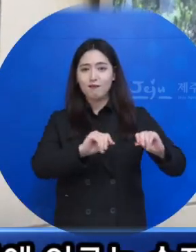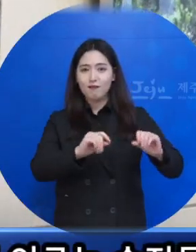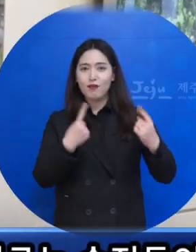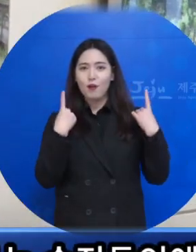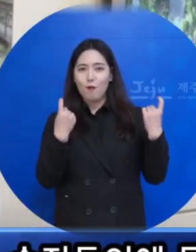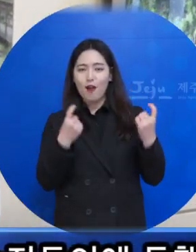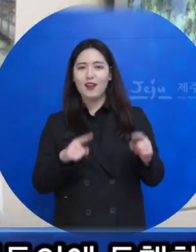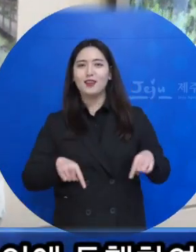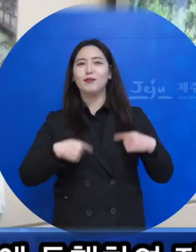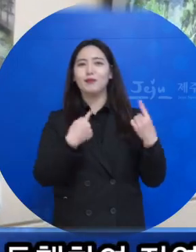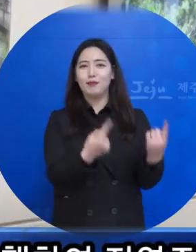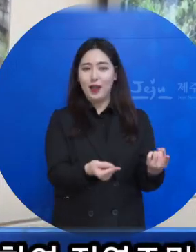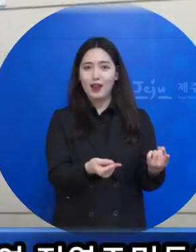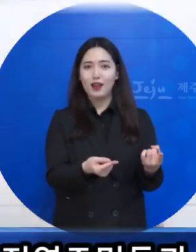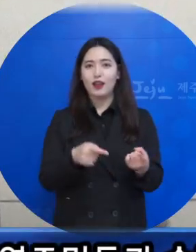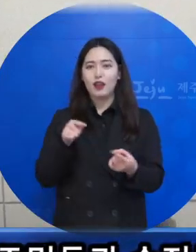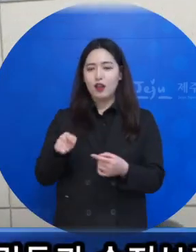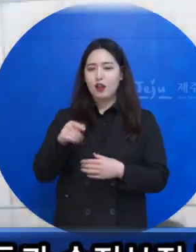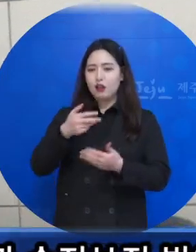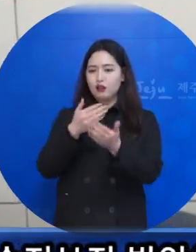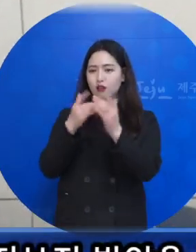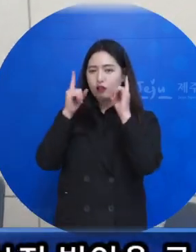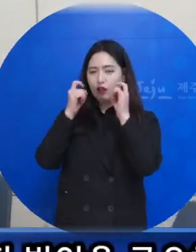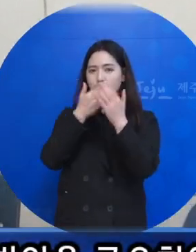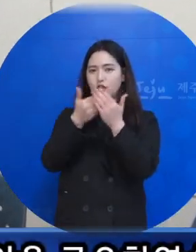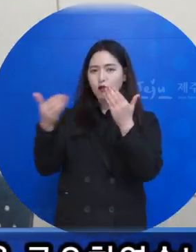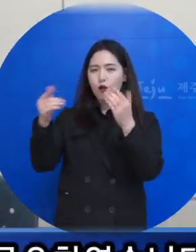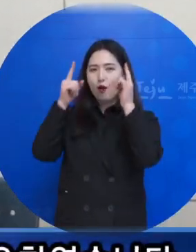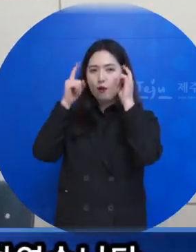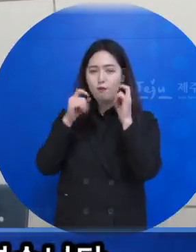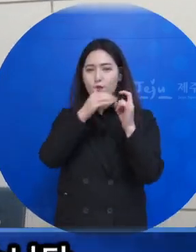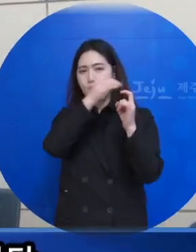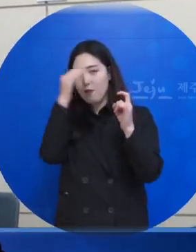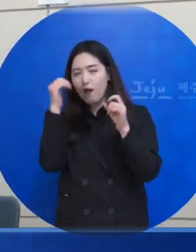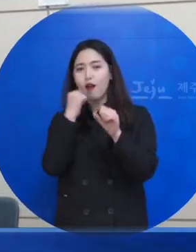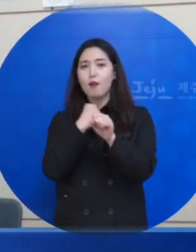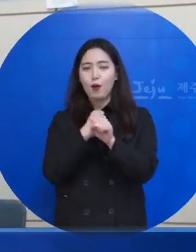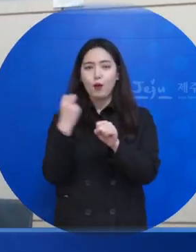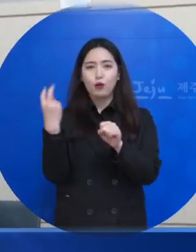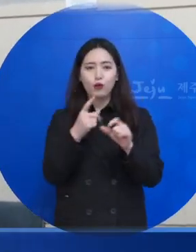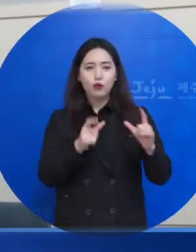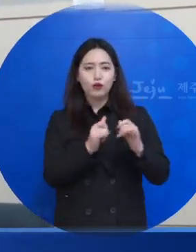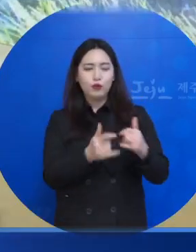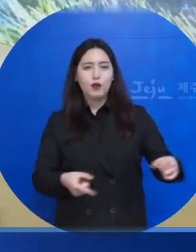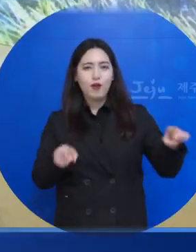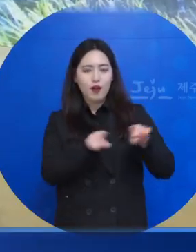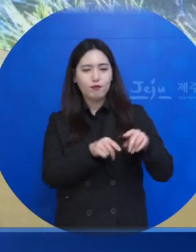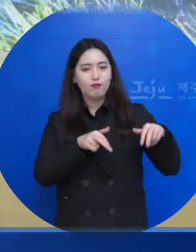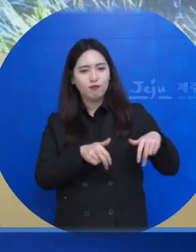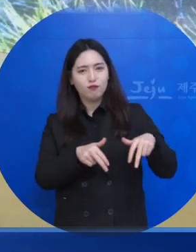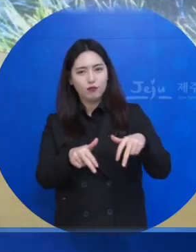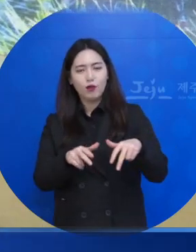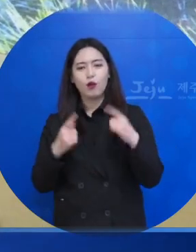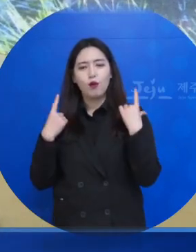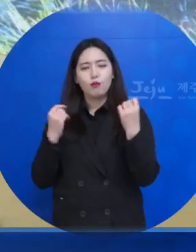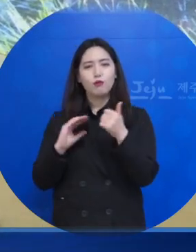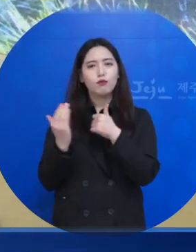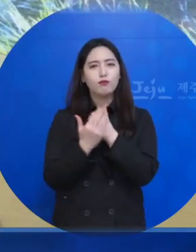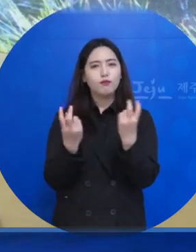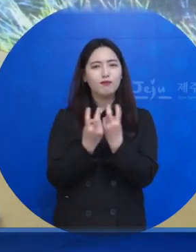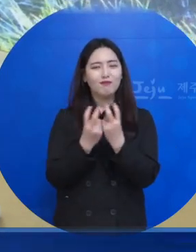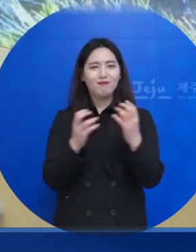사진 전시회를 관람하고 습지 전반에 이르는 습지 투어에 동행하여 지역 주민들과 습지 보전